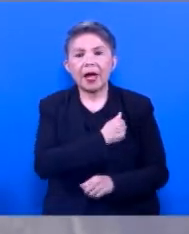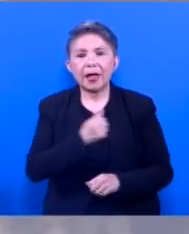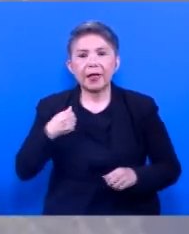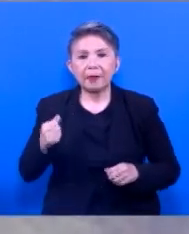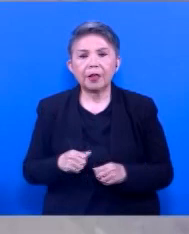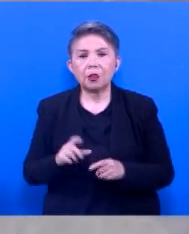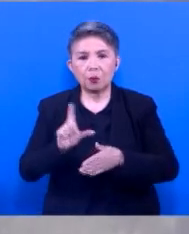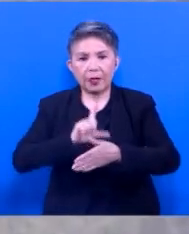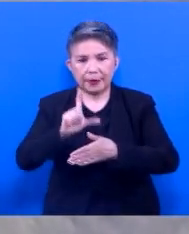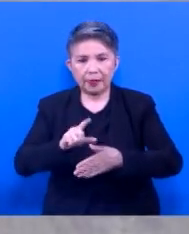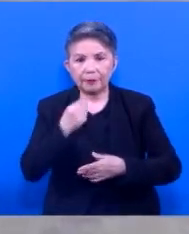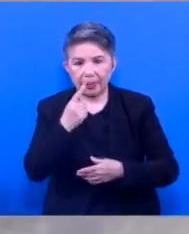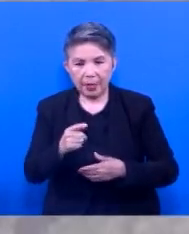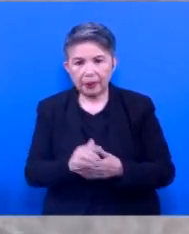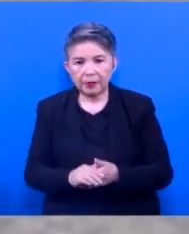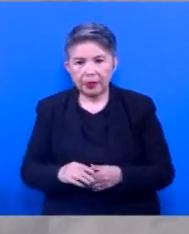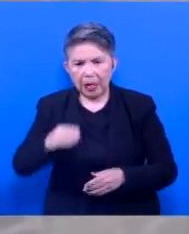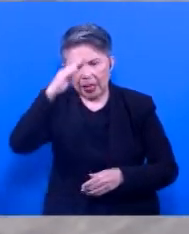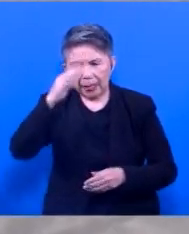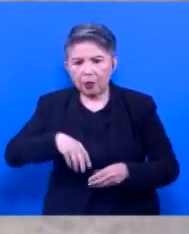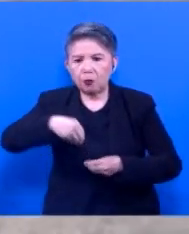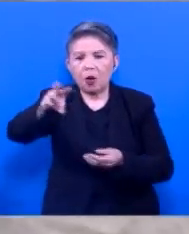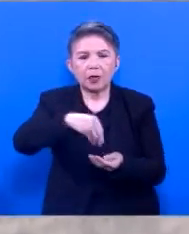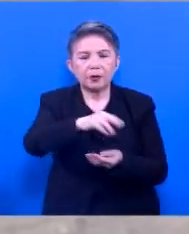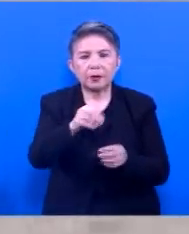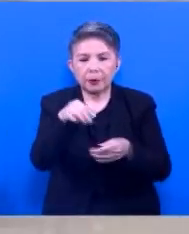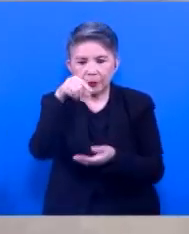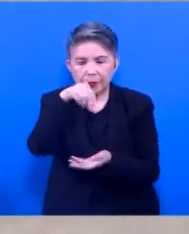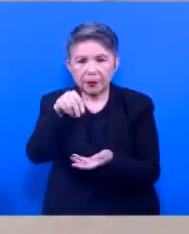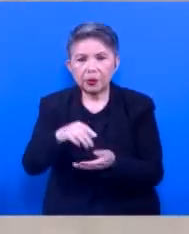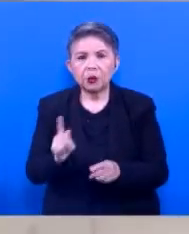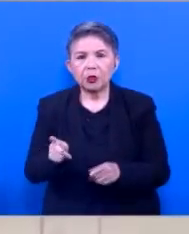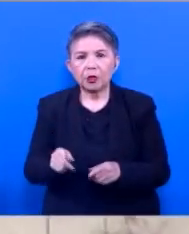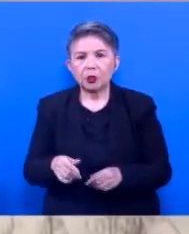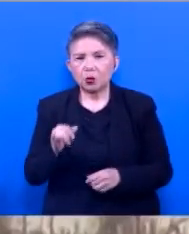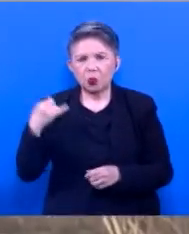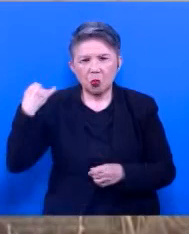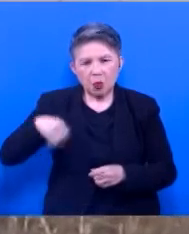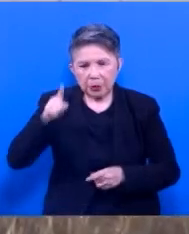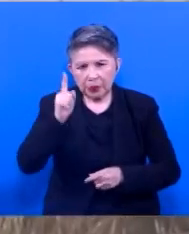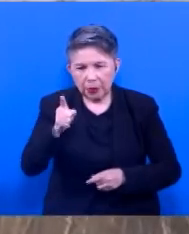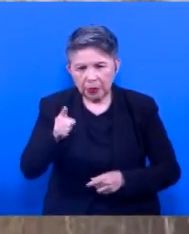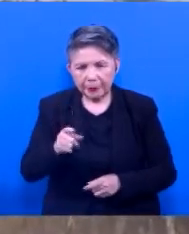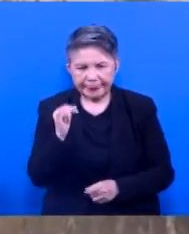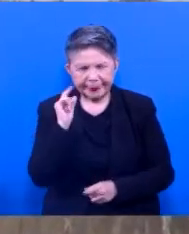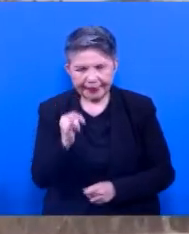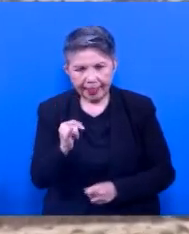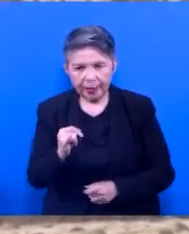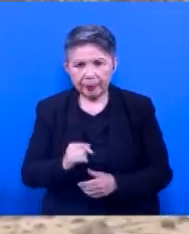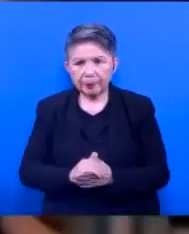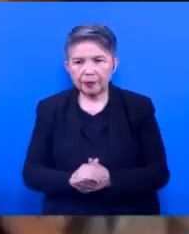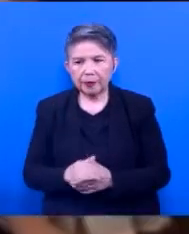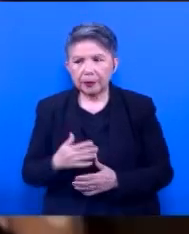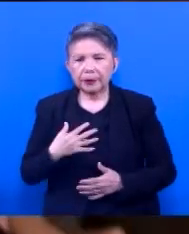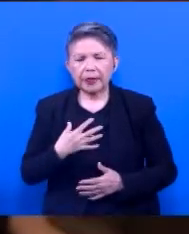Muslim. Muslim menyebut aksi pria pembuang sesajen tersebut sebagai tindakan kurang beradab. Saya